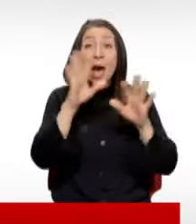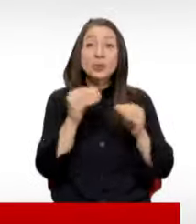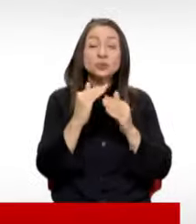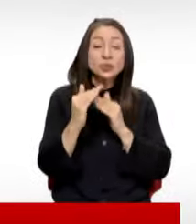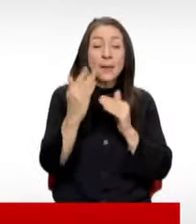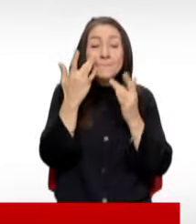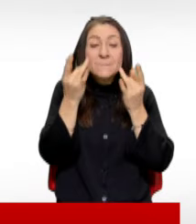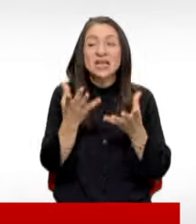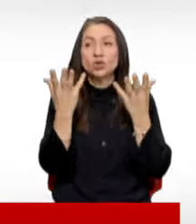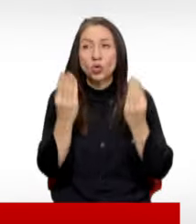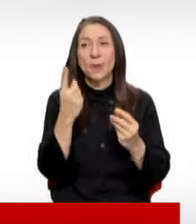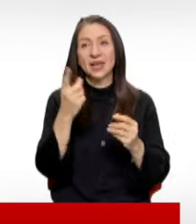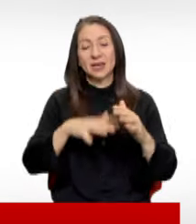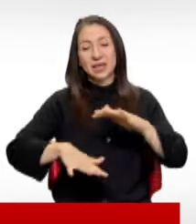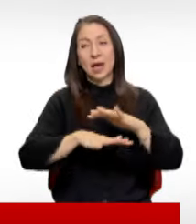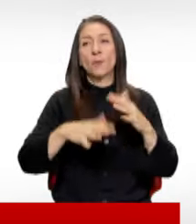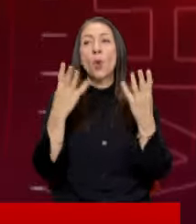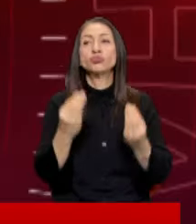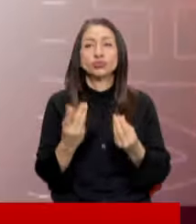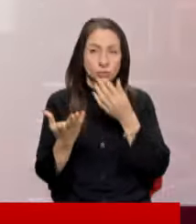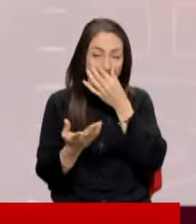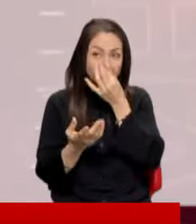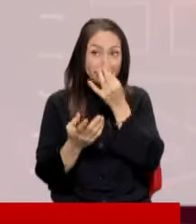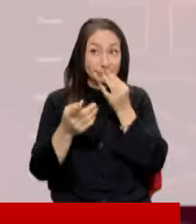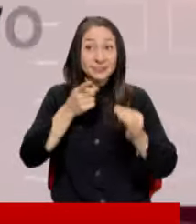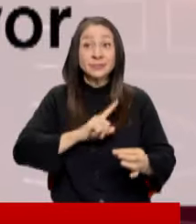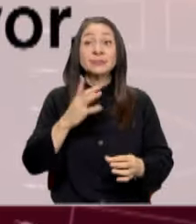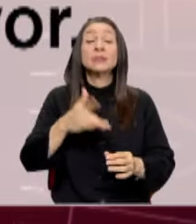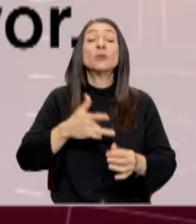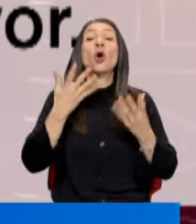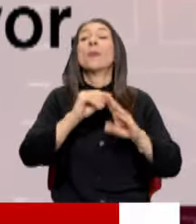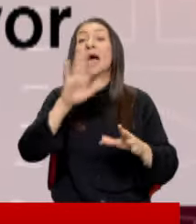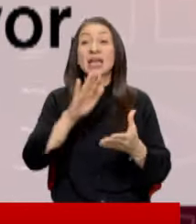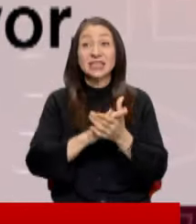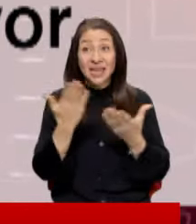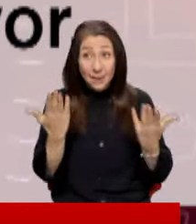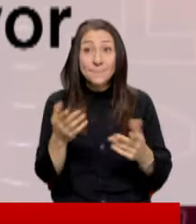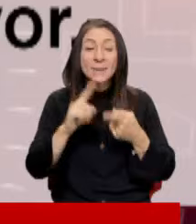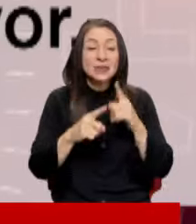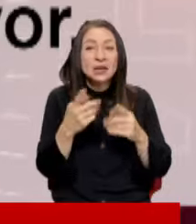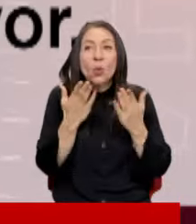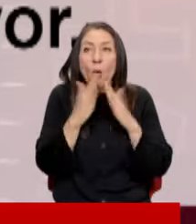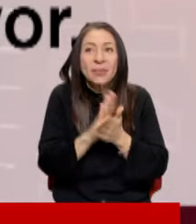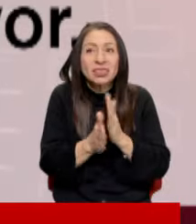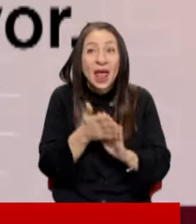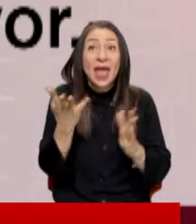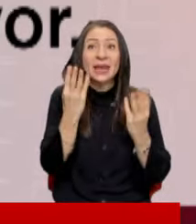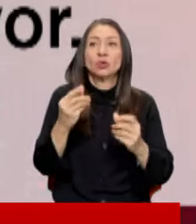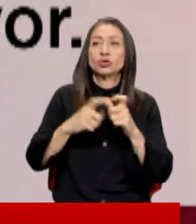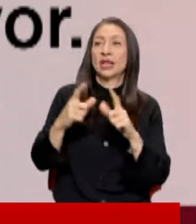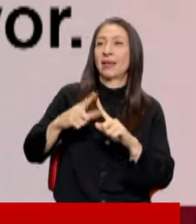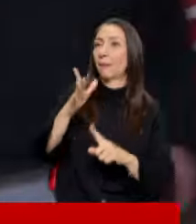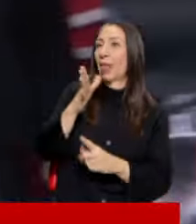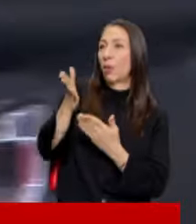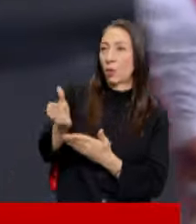düzeyde belirleyici olduğu bir yapı haline dönüşmüştür adaydan memnun olmayan herkes istifa etse Parti kalmaz Bunu en iyi Gürsel